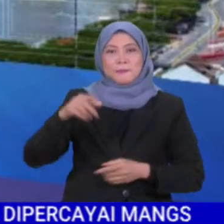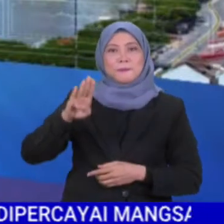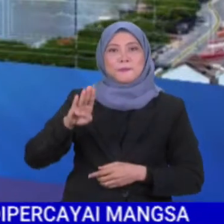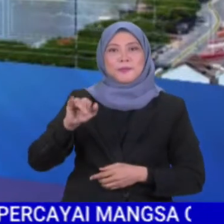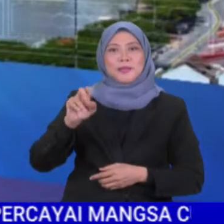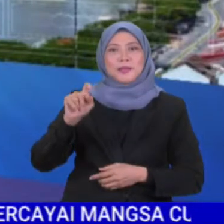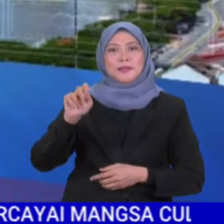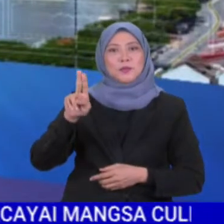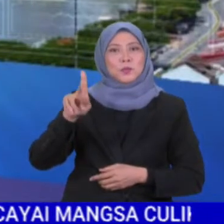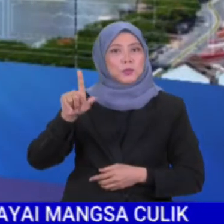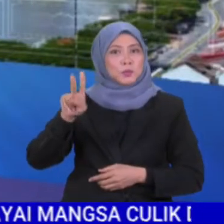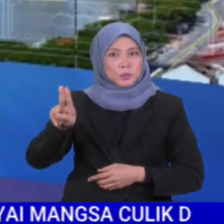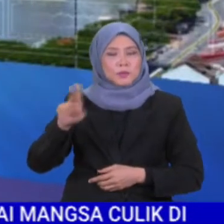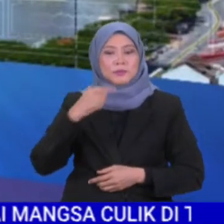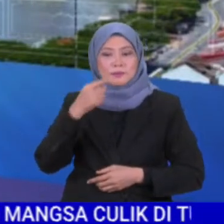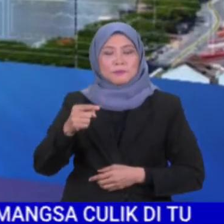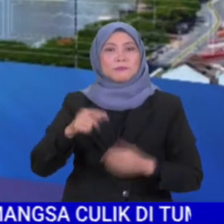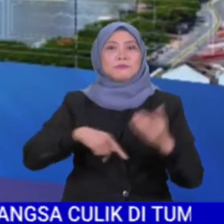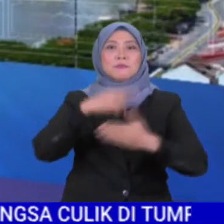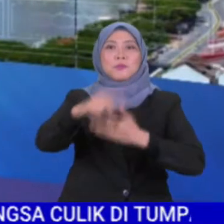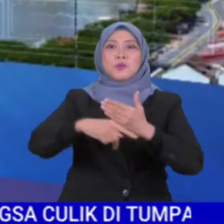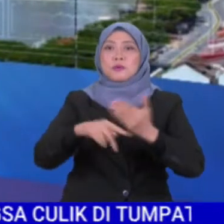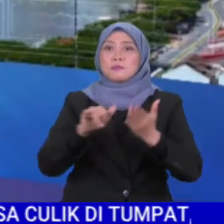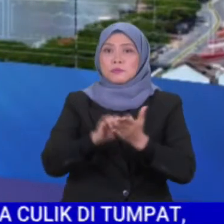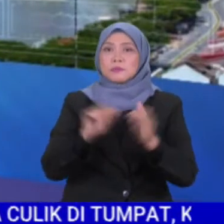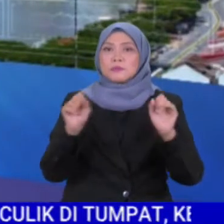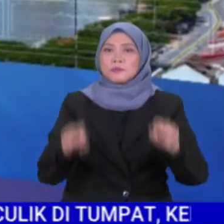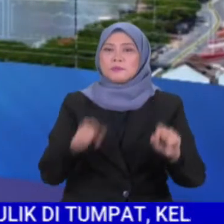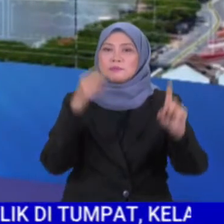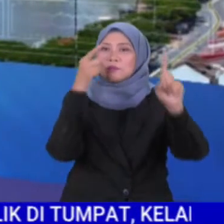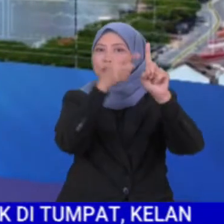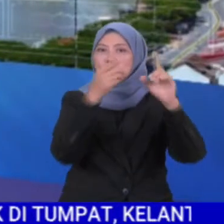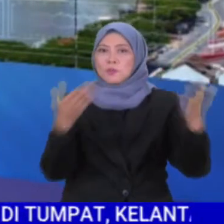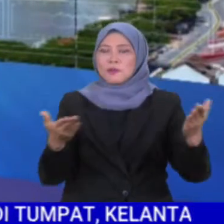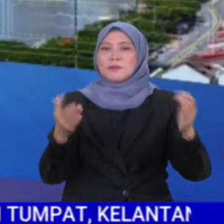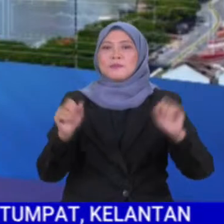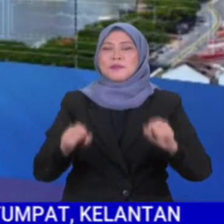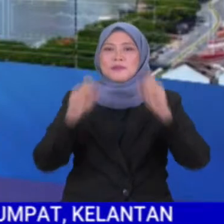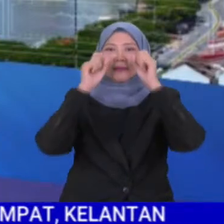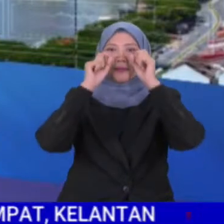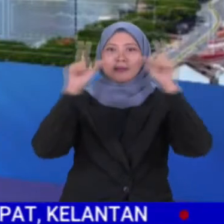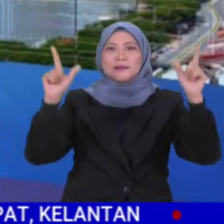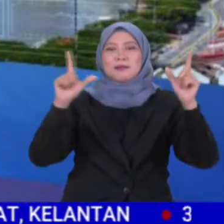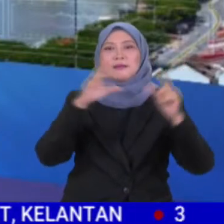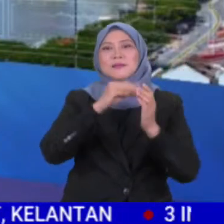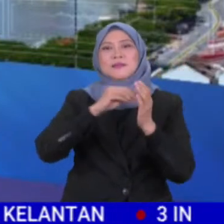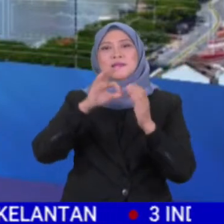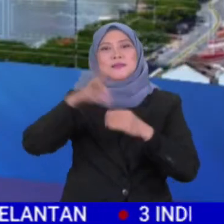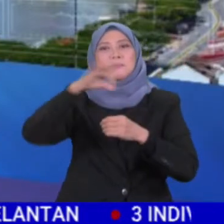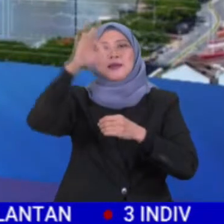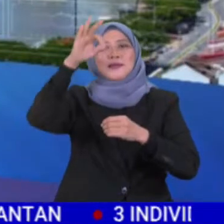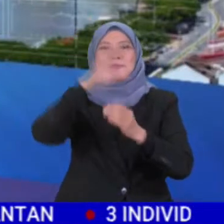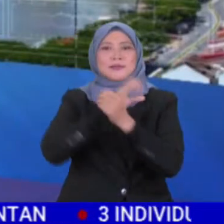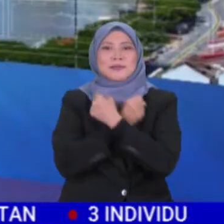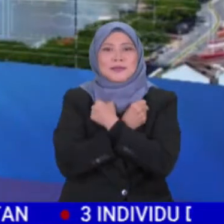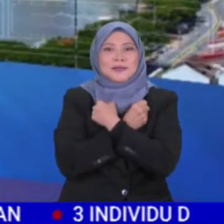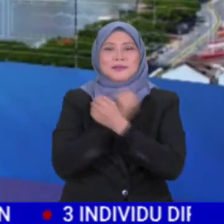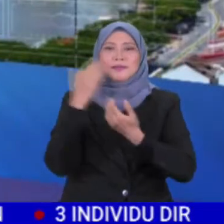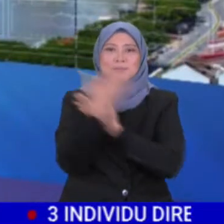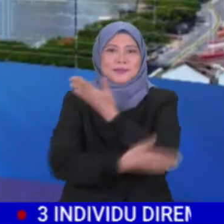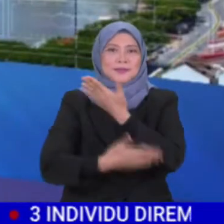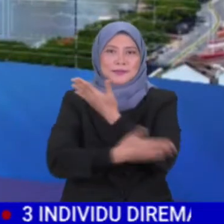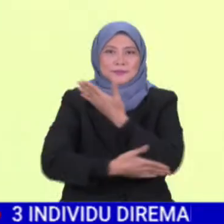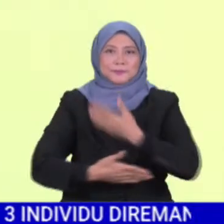Pauline Sating berkata pelaksanaan program tersebut juga bertujuan meningkatkan kesedaran dan semangat cintakan negara.